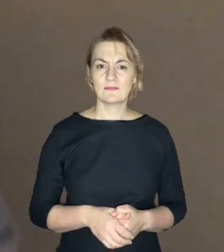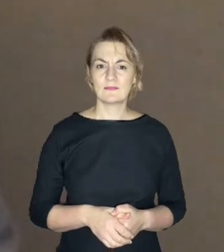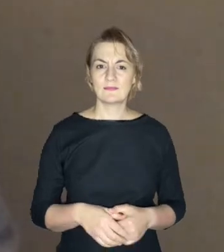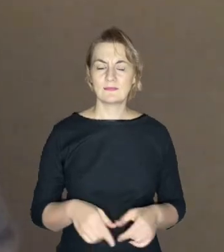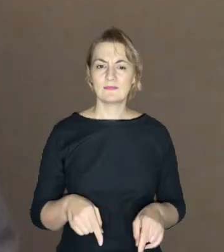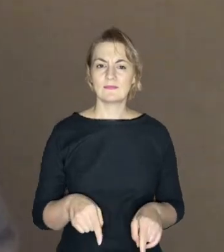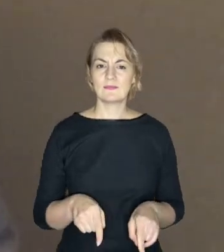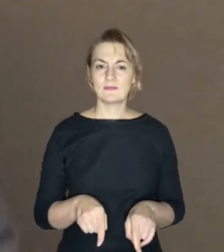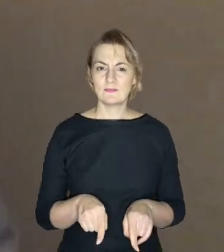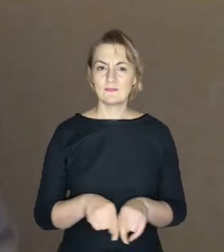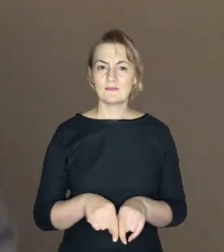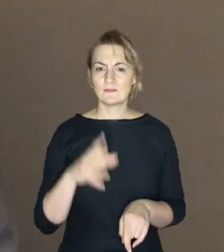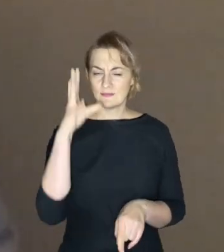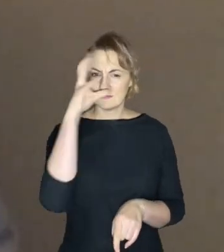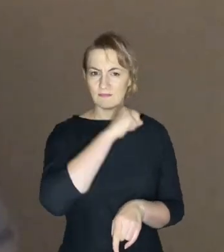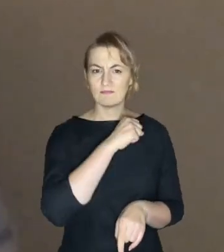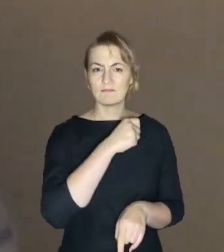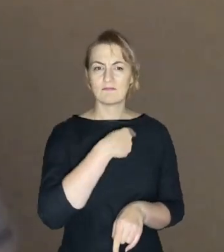że musimy